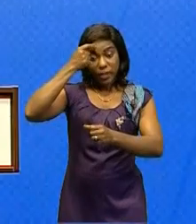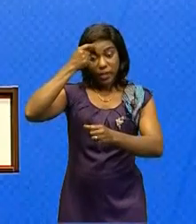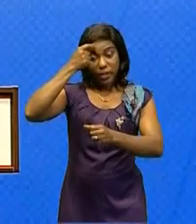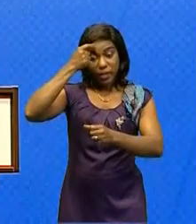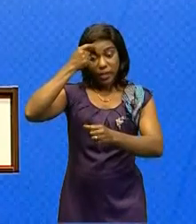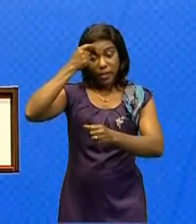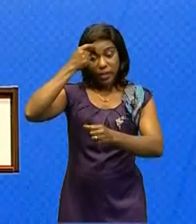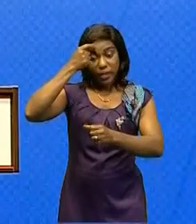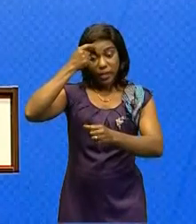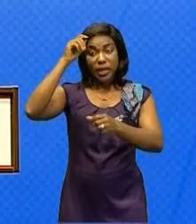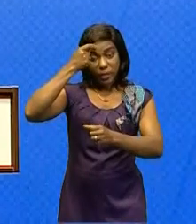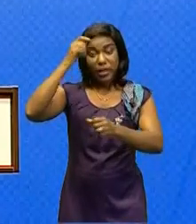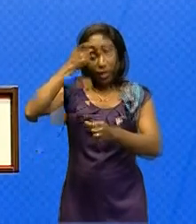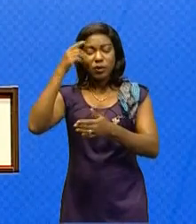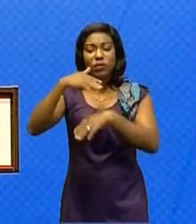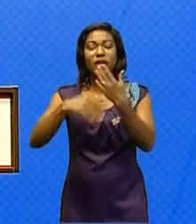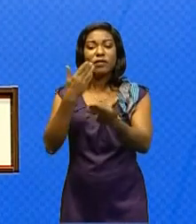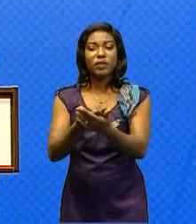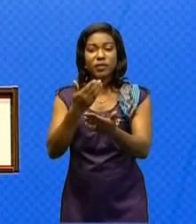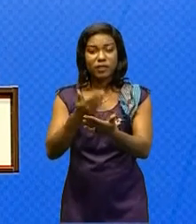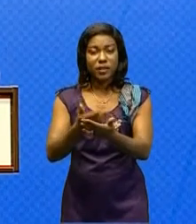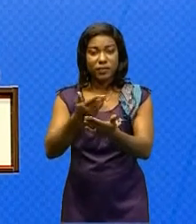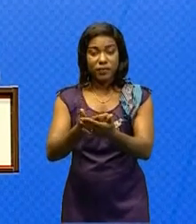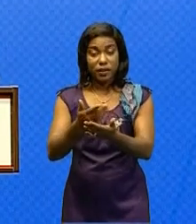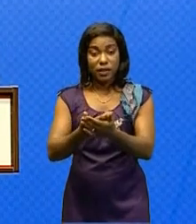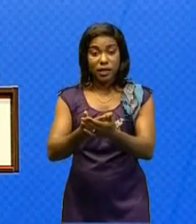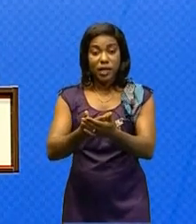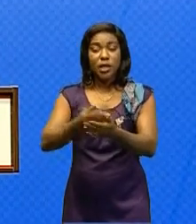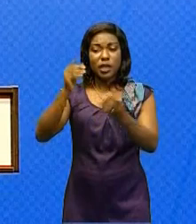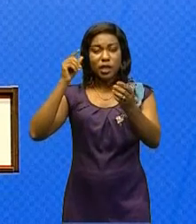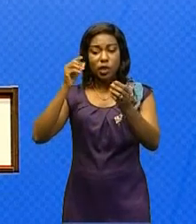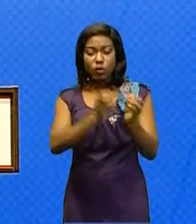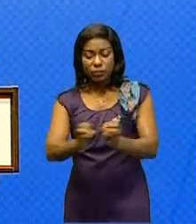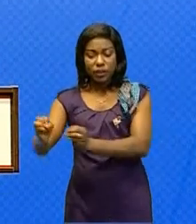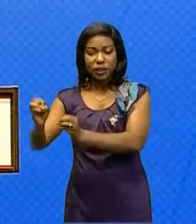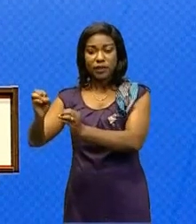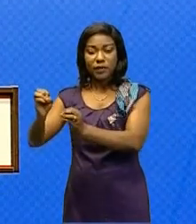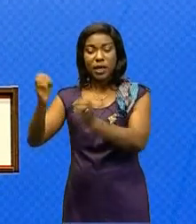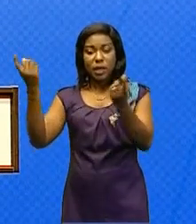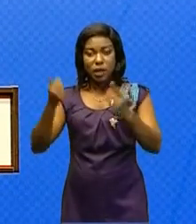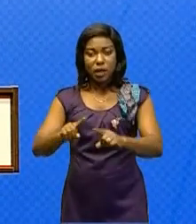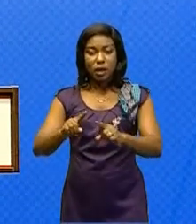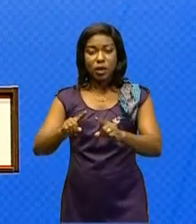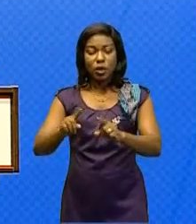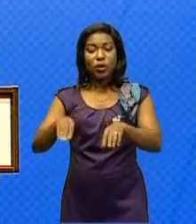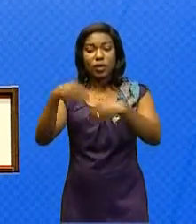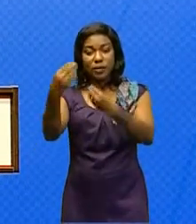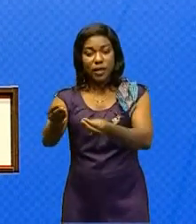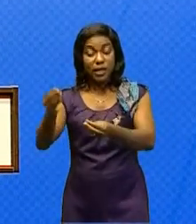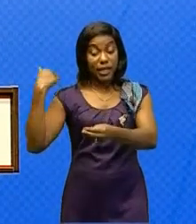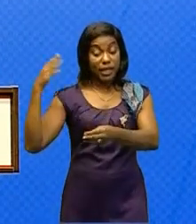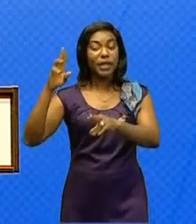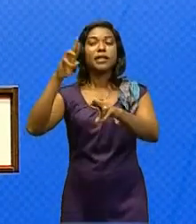de rapidement possible, les objectifs fixés lors de l'instauration de l'état